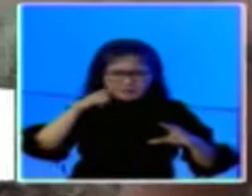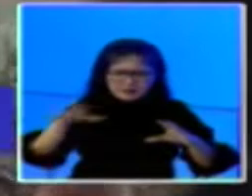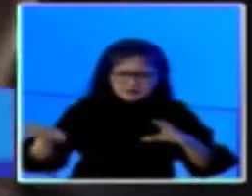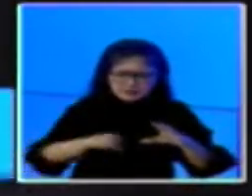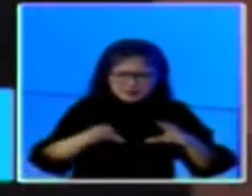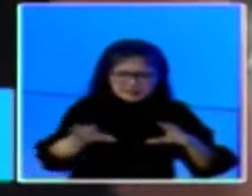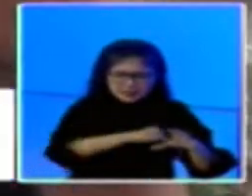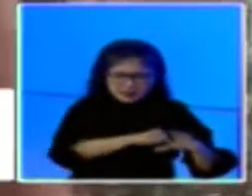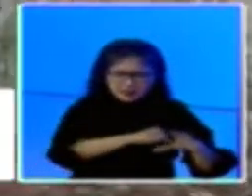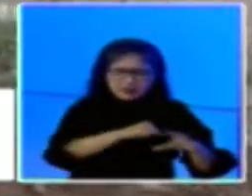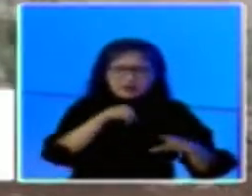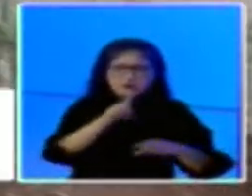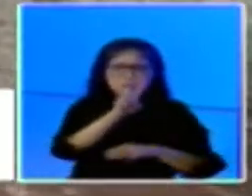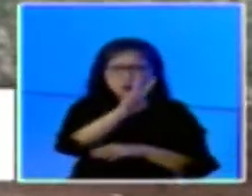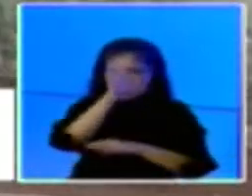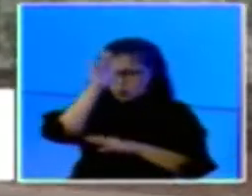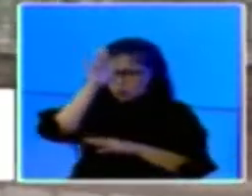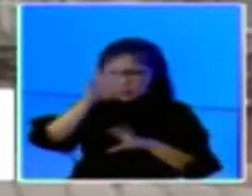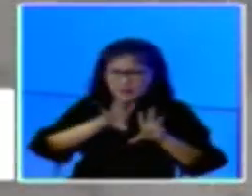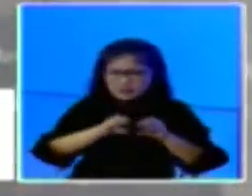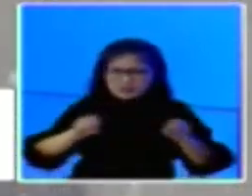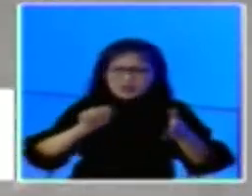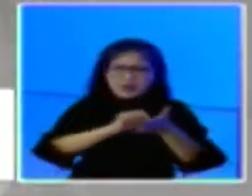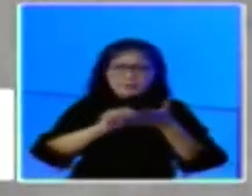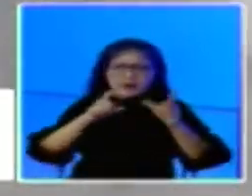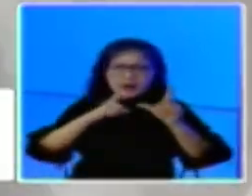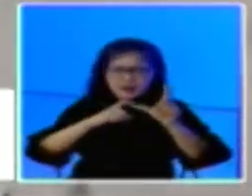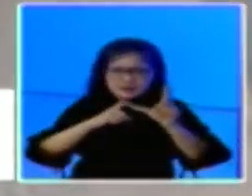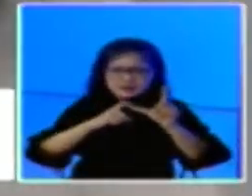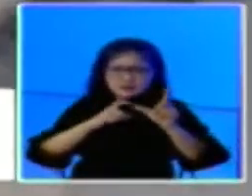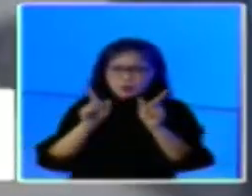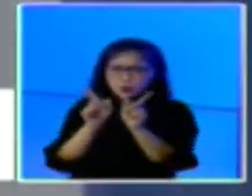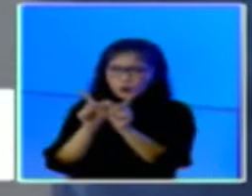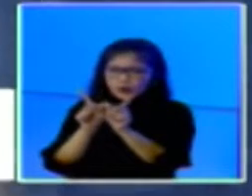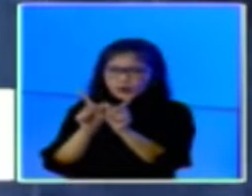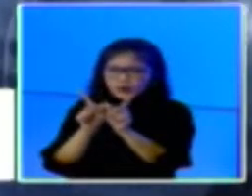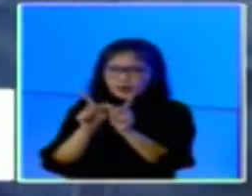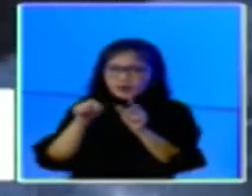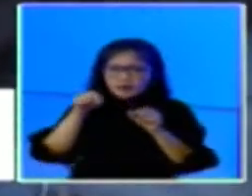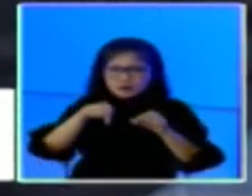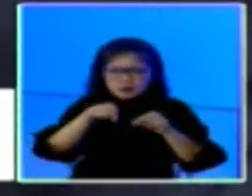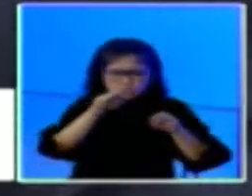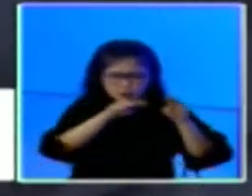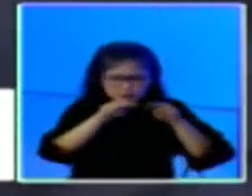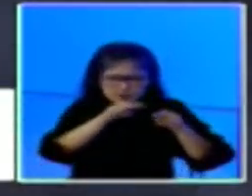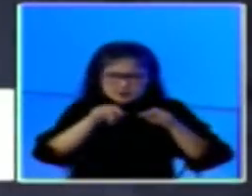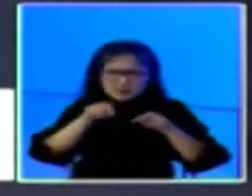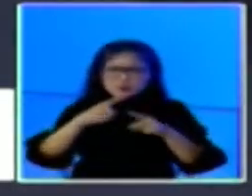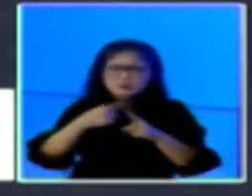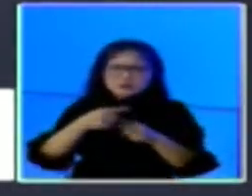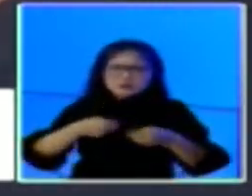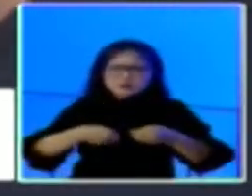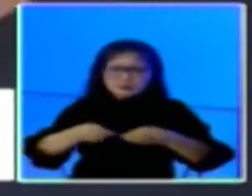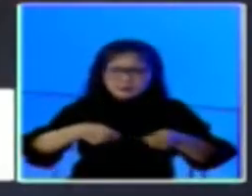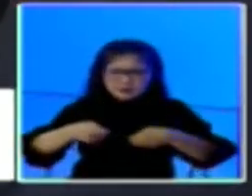Dua pekerja berinisial S berperan sebagai penanggung jawab dan W marketing serta pengawas ditangkap polisi. Polisi